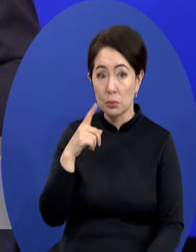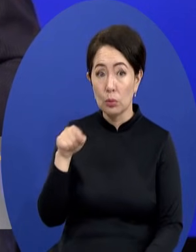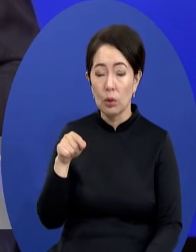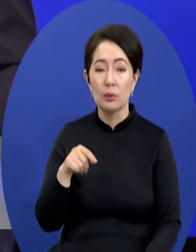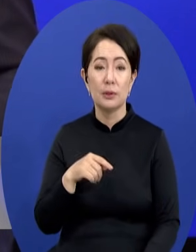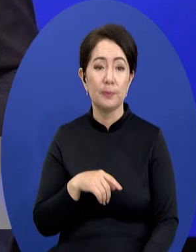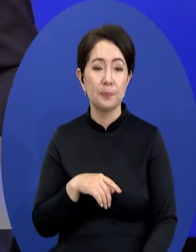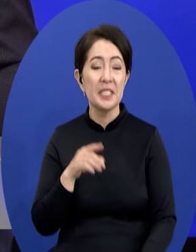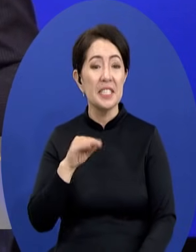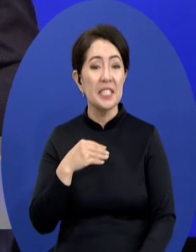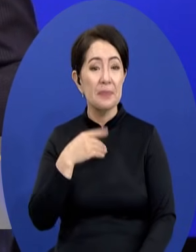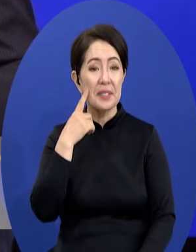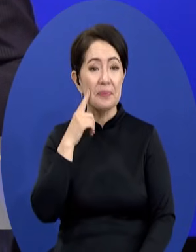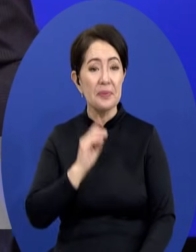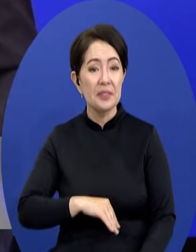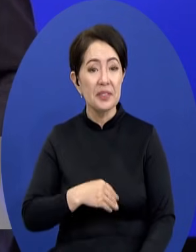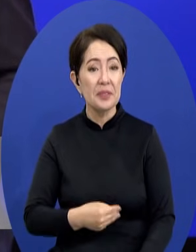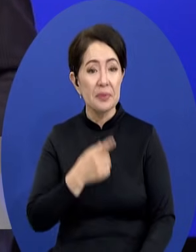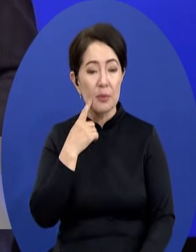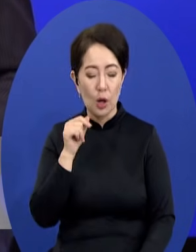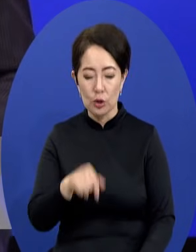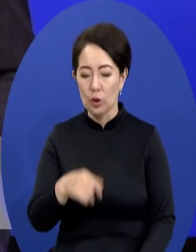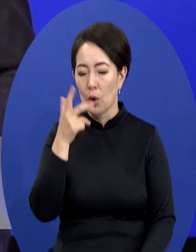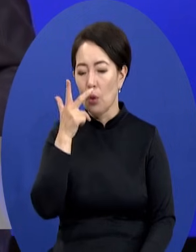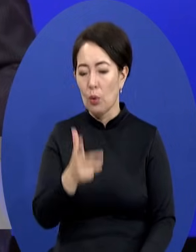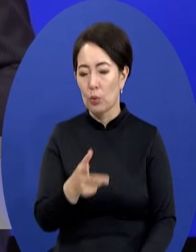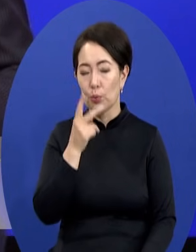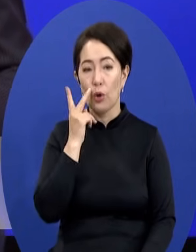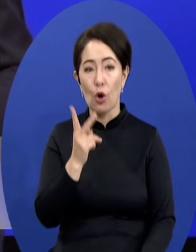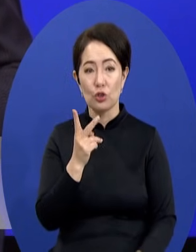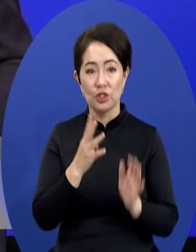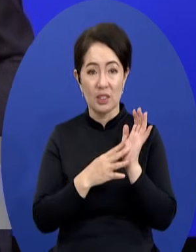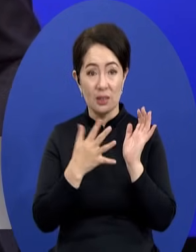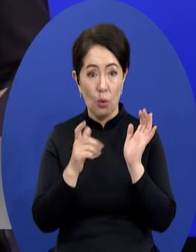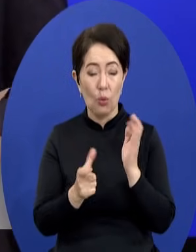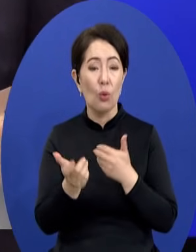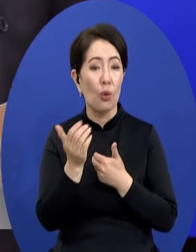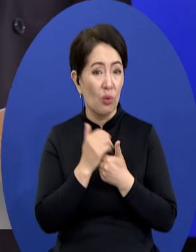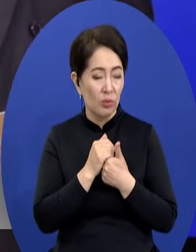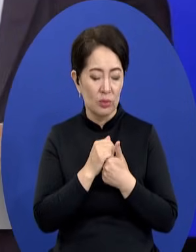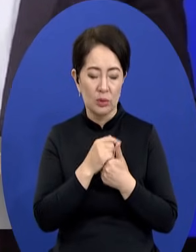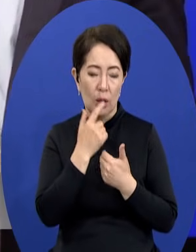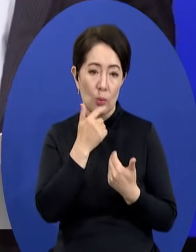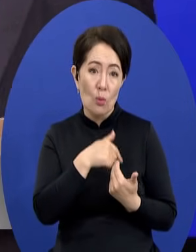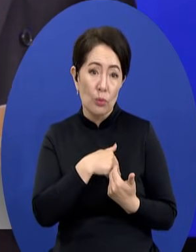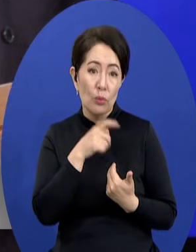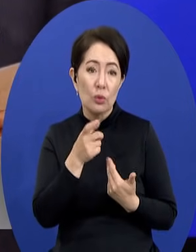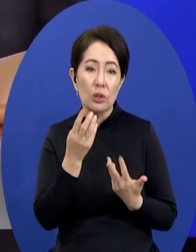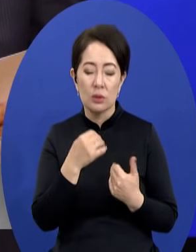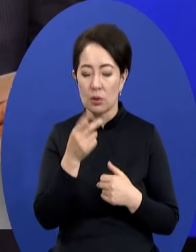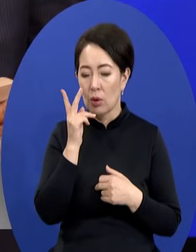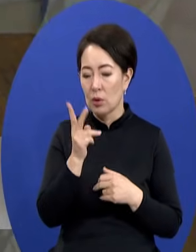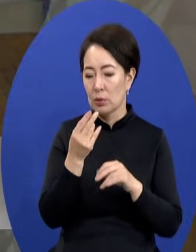наа. За жирэмсэн эмэгтэй өнөөдрийн байдлаар 3,295 хүн вакцинд хамрагдаад байгаа бол хөвхөл 2,063 хүн